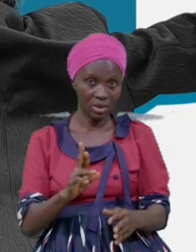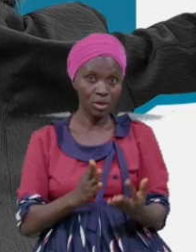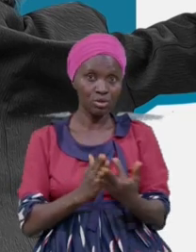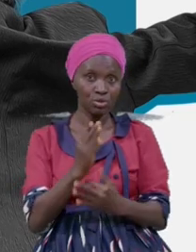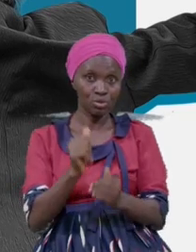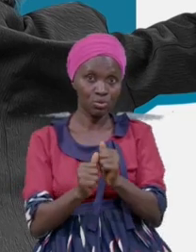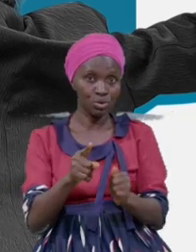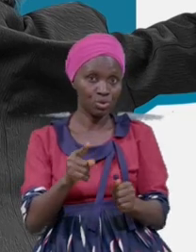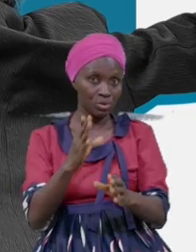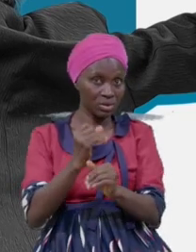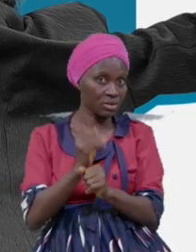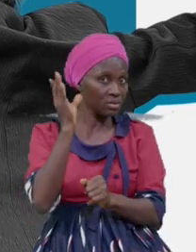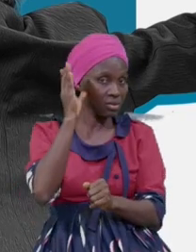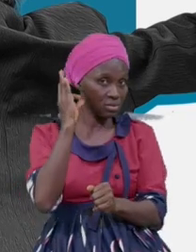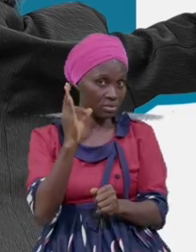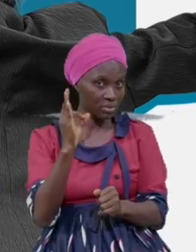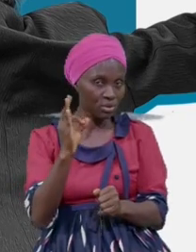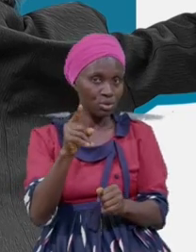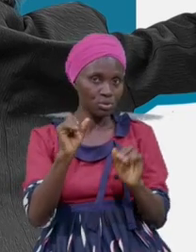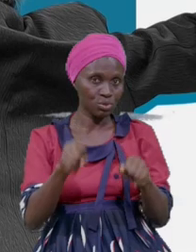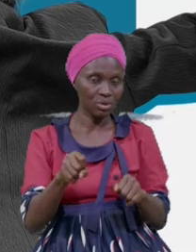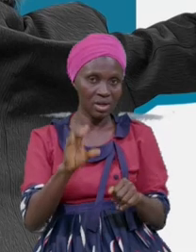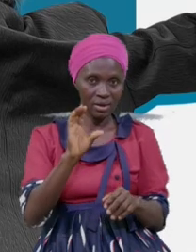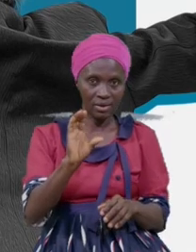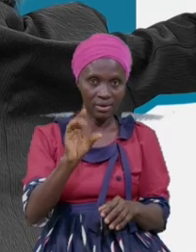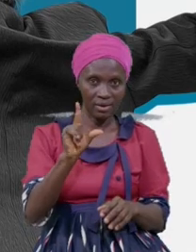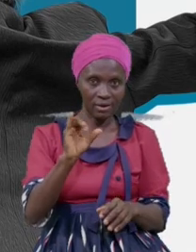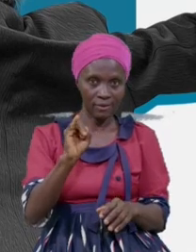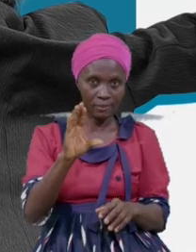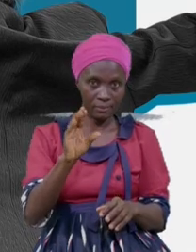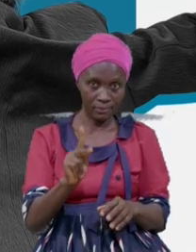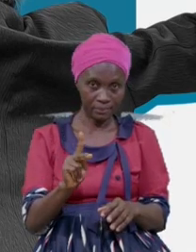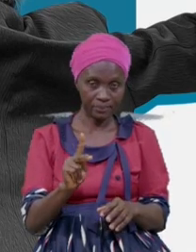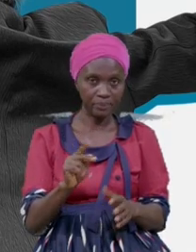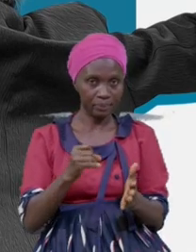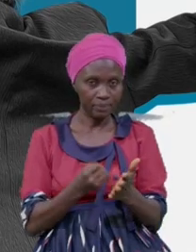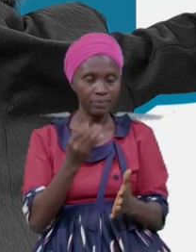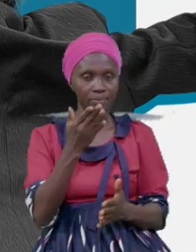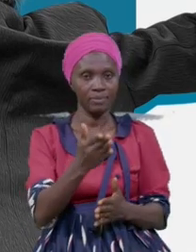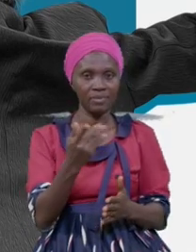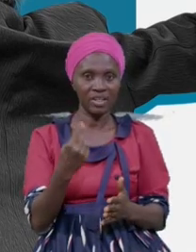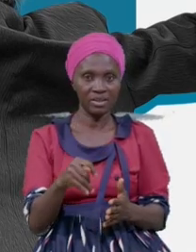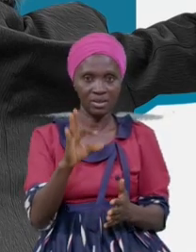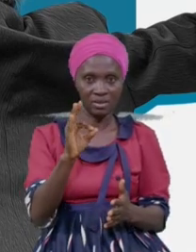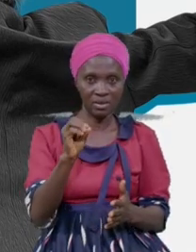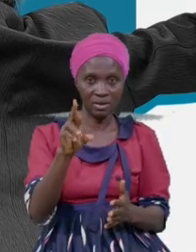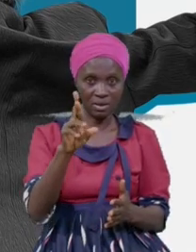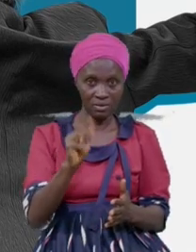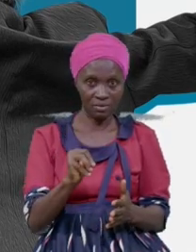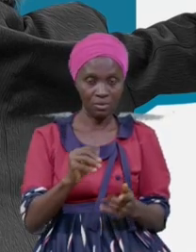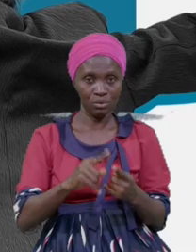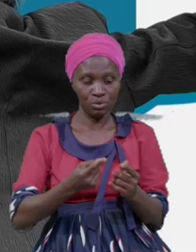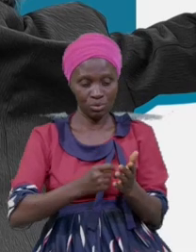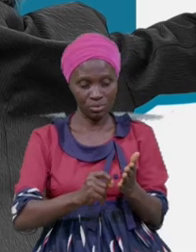qui vous renverra vers une fiche à remplir. Et là, nous allons vous aider dans votre nouvelle